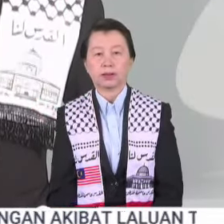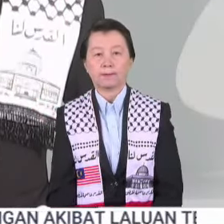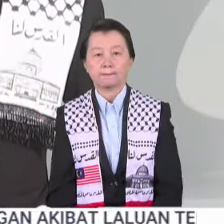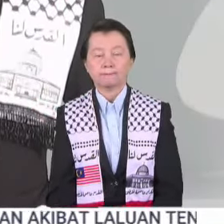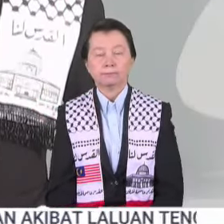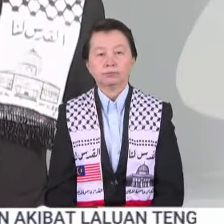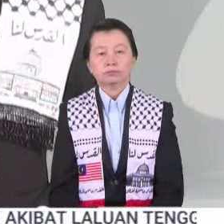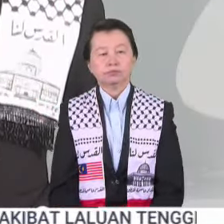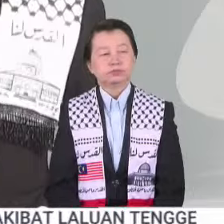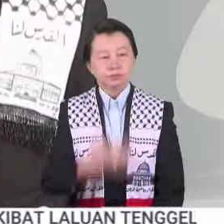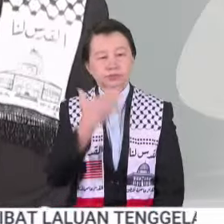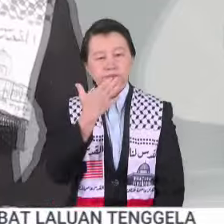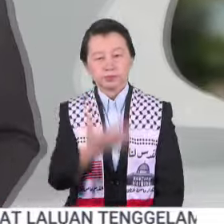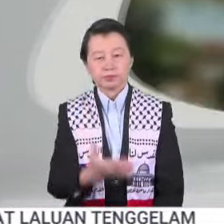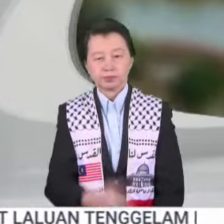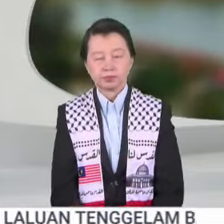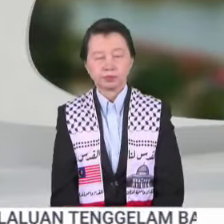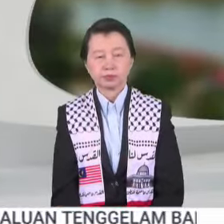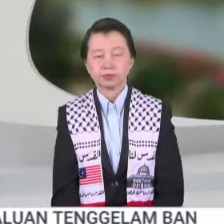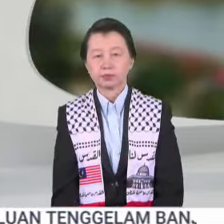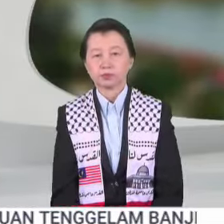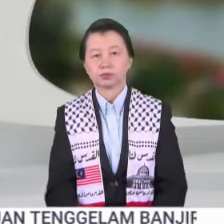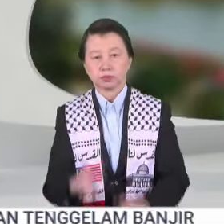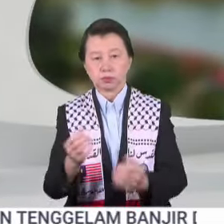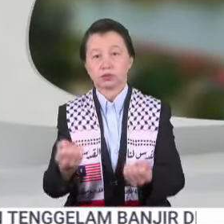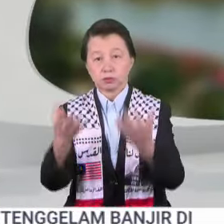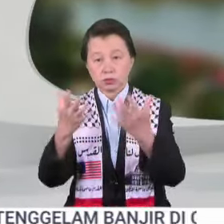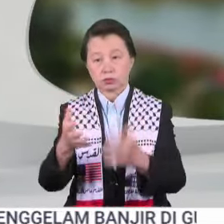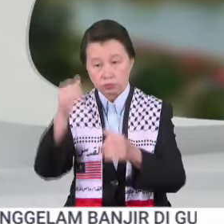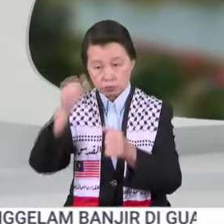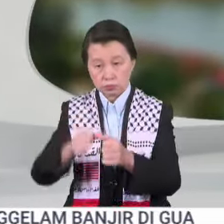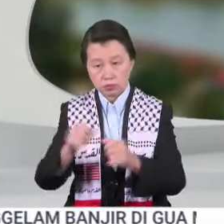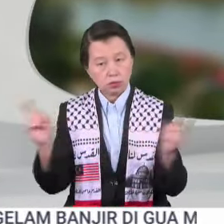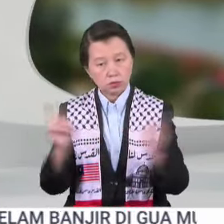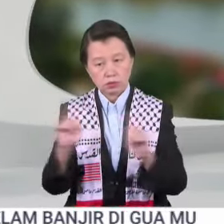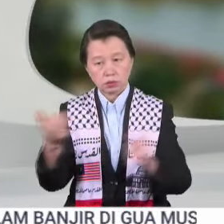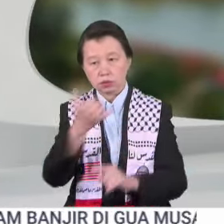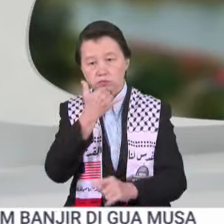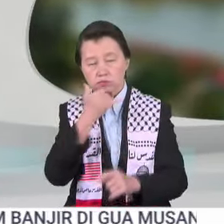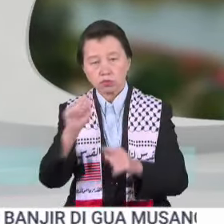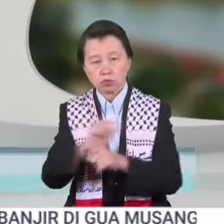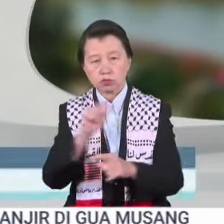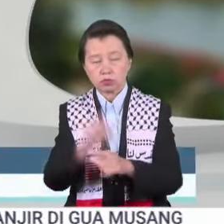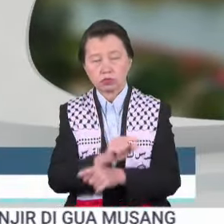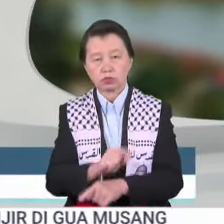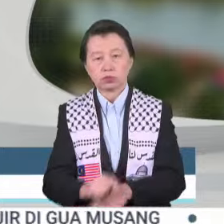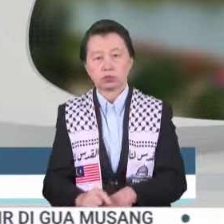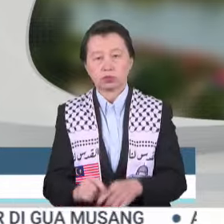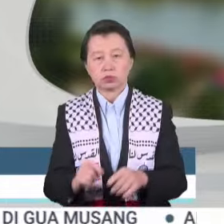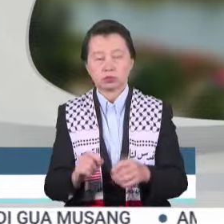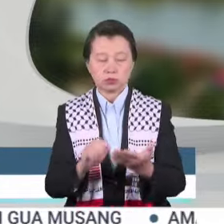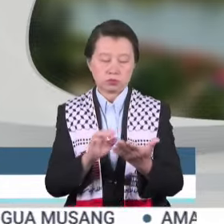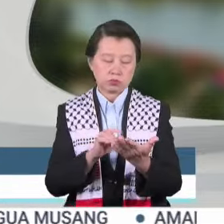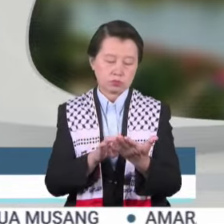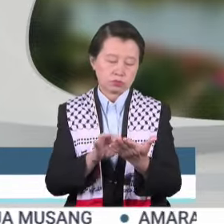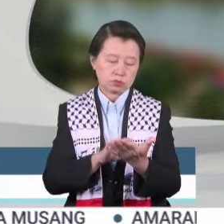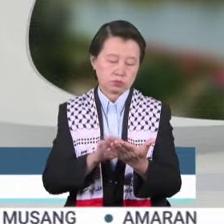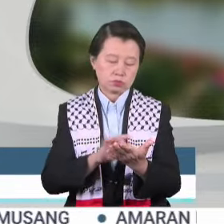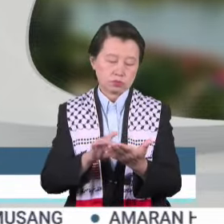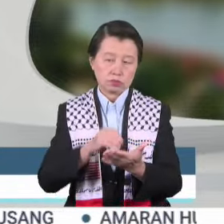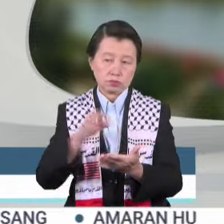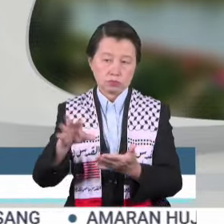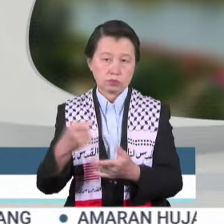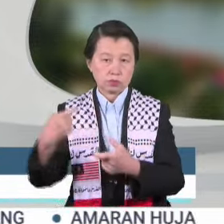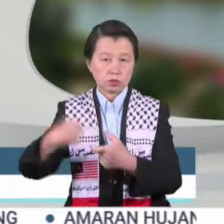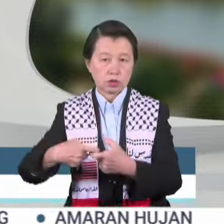rashidi Terima kasih orang ramai diingatkan tidak menyalahgunakan laman sosial dengan menyebar maklumat berkaitan